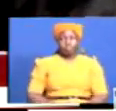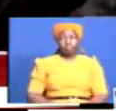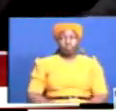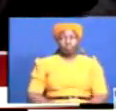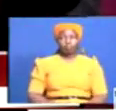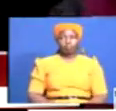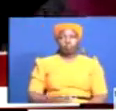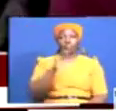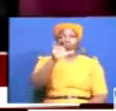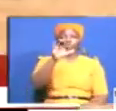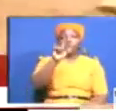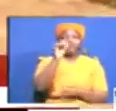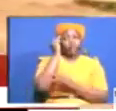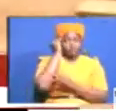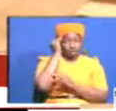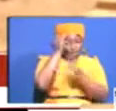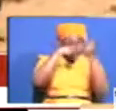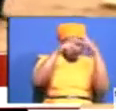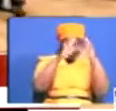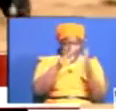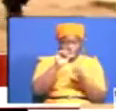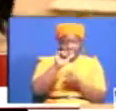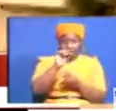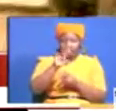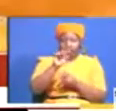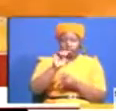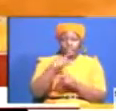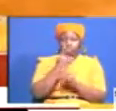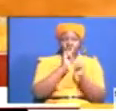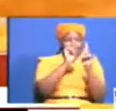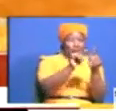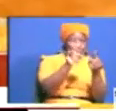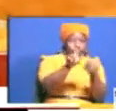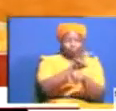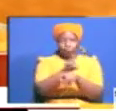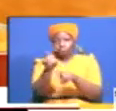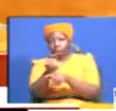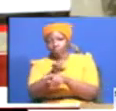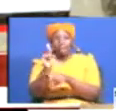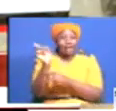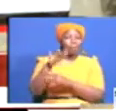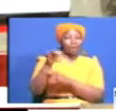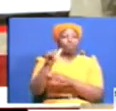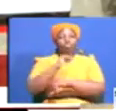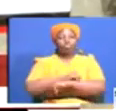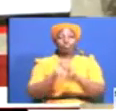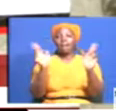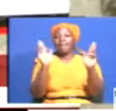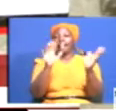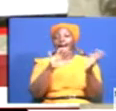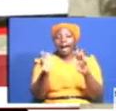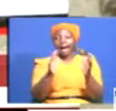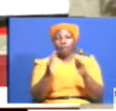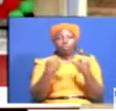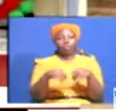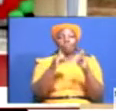Waziri wa elimu Prof George Magoha aliyekuwa kwenye ziara ya kutathmini kujiandaa kwa shule za kaunti ya Nairobi katika utekelezaji wa mtaala mpya